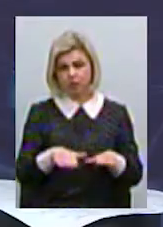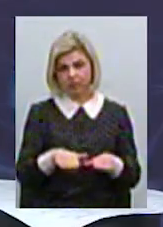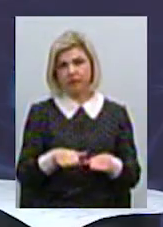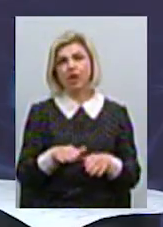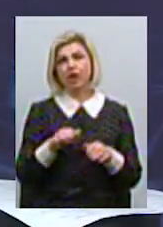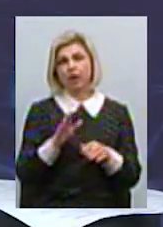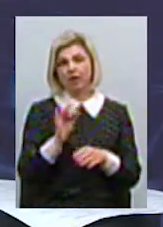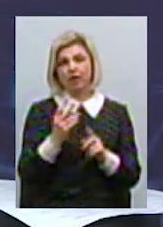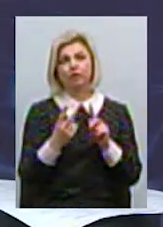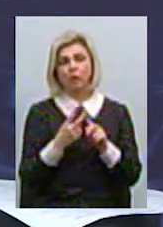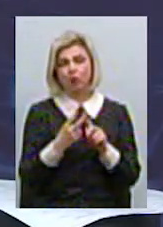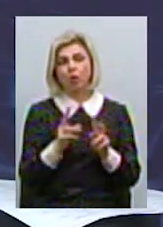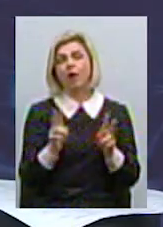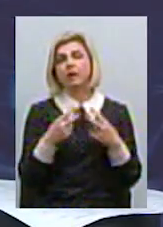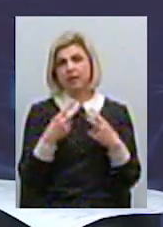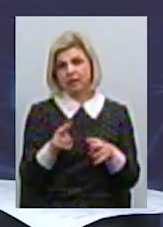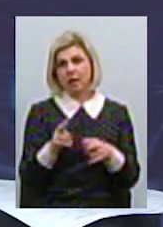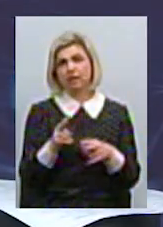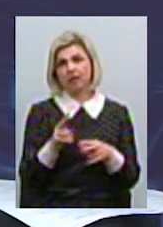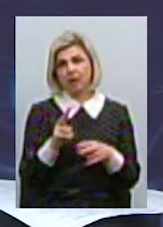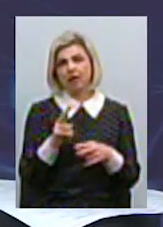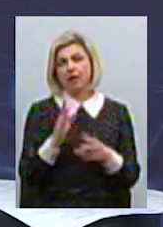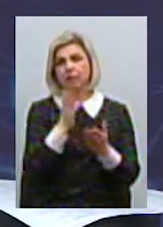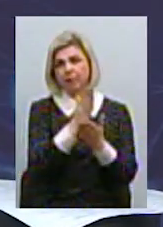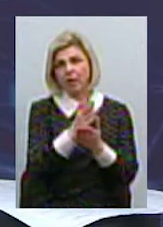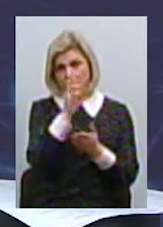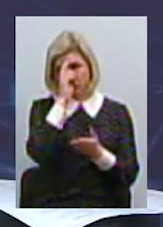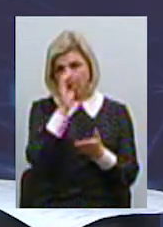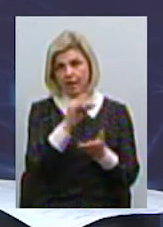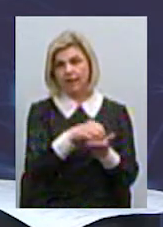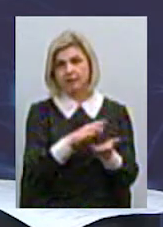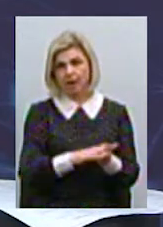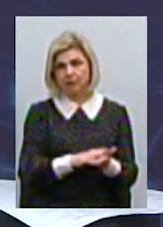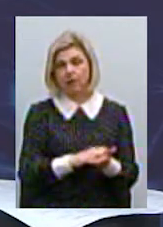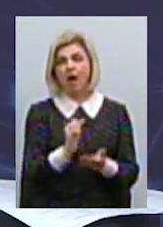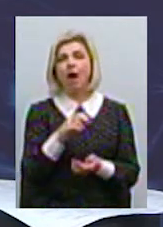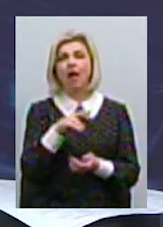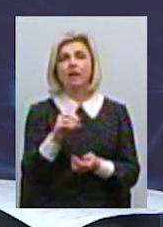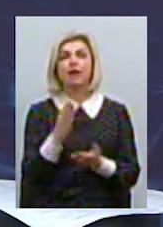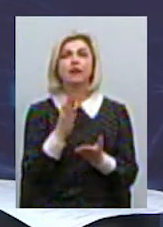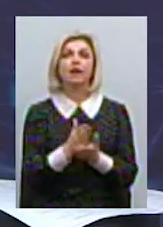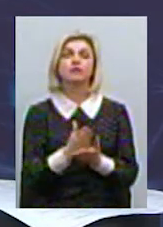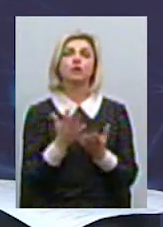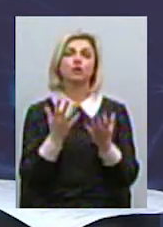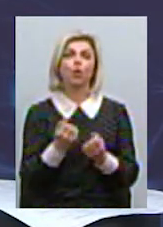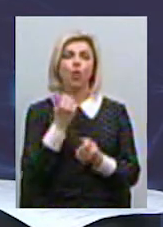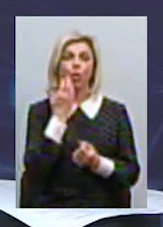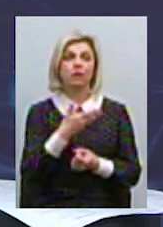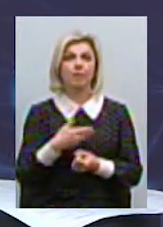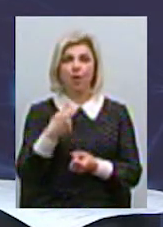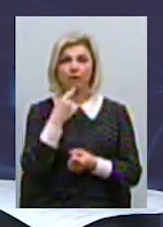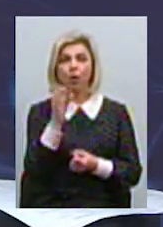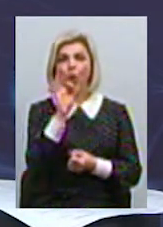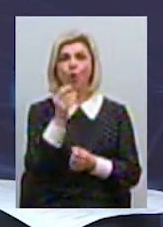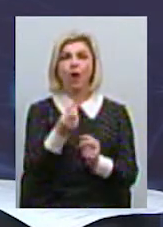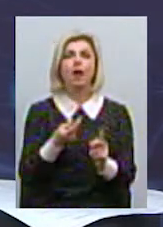вам другий раз не треба буде вже звертатися до державного реєстратора. Але є що, коли ми говоримо про рейдерство,